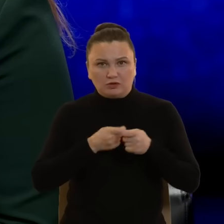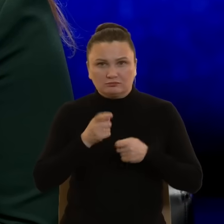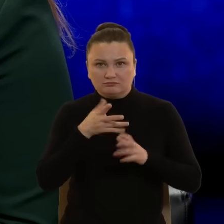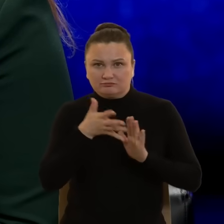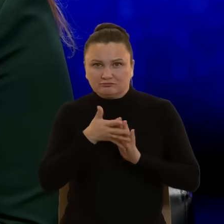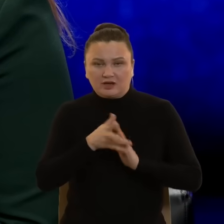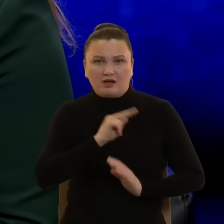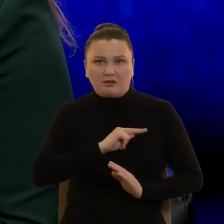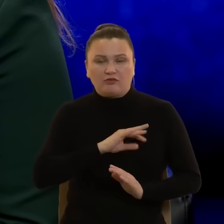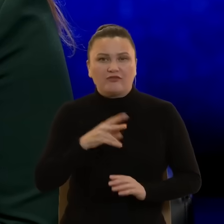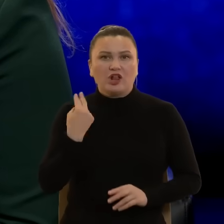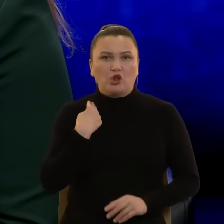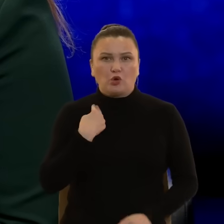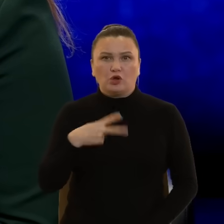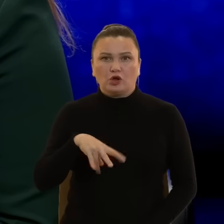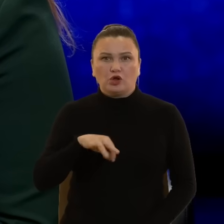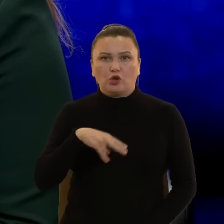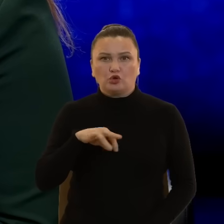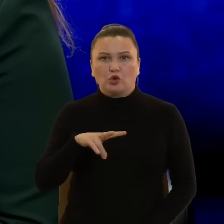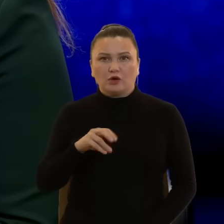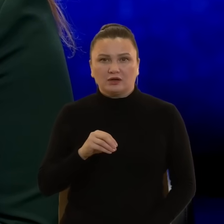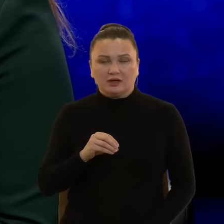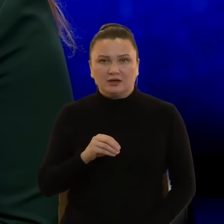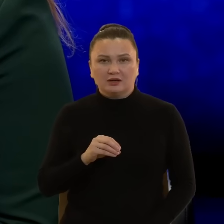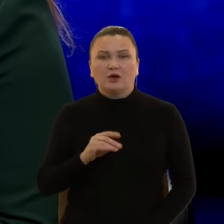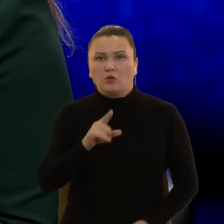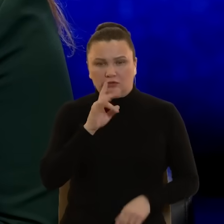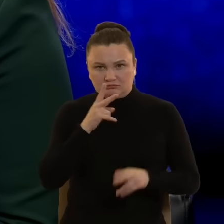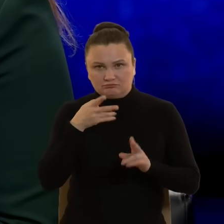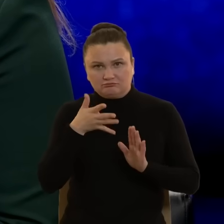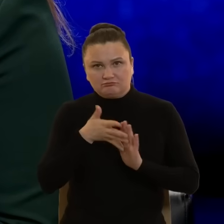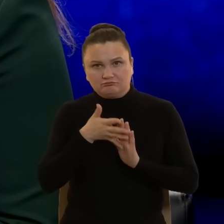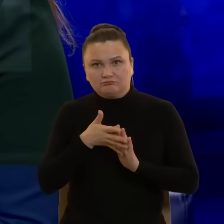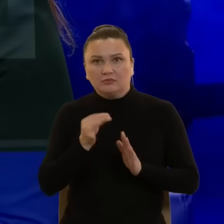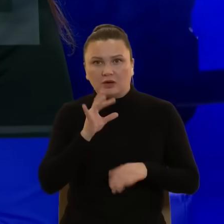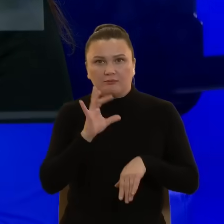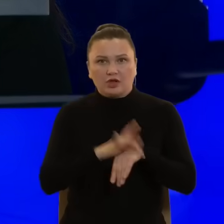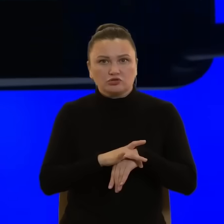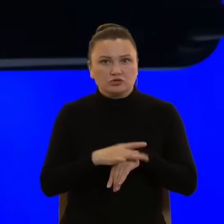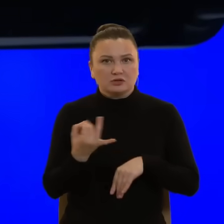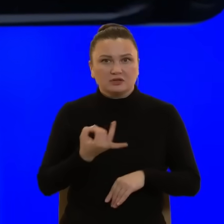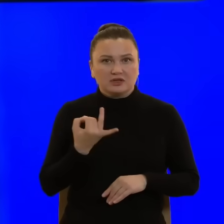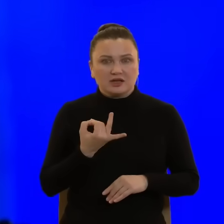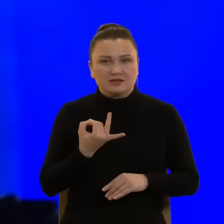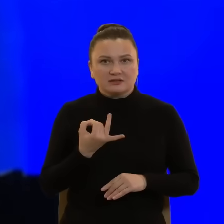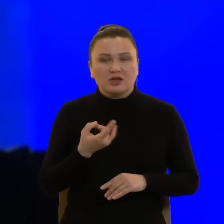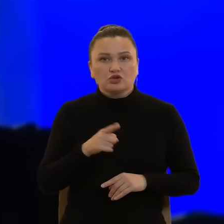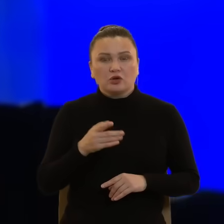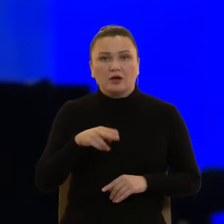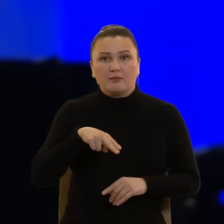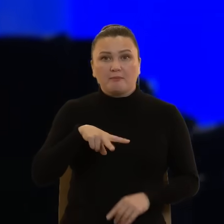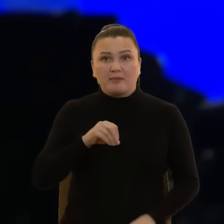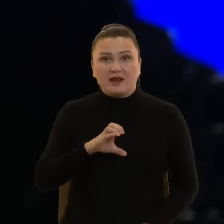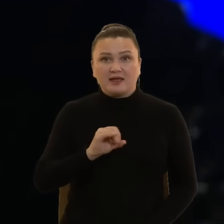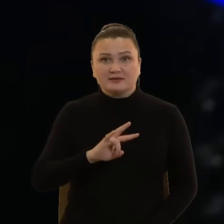микробиологической в Лондоне, в госпитале Святой Марии, обнаружил такое уникальное, удивительное свойство. Способность